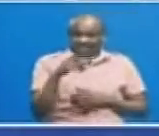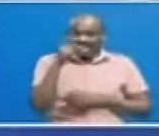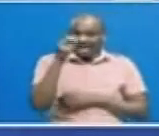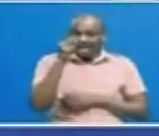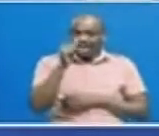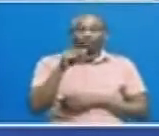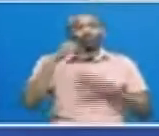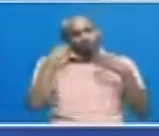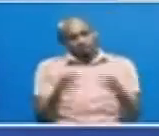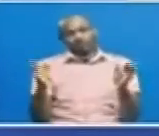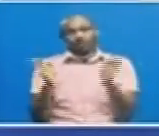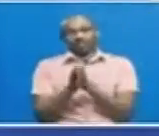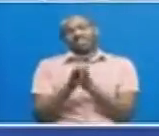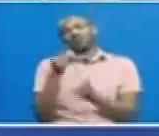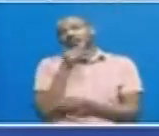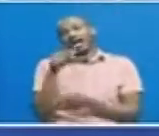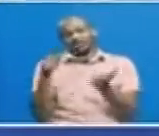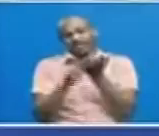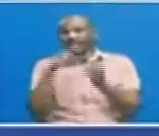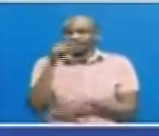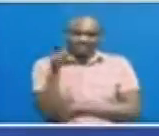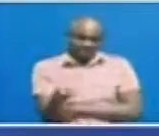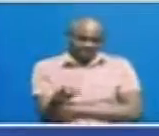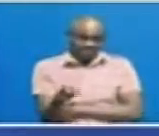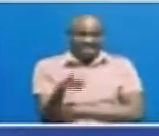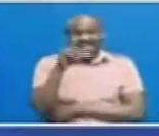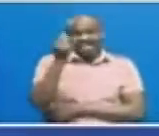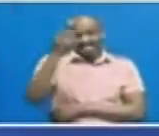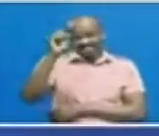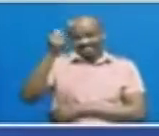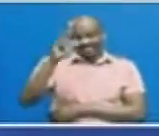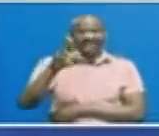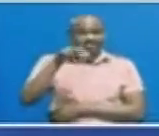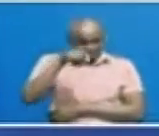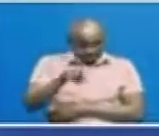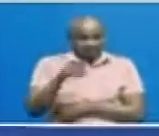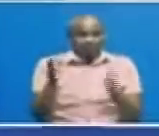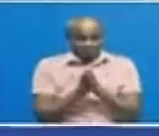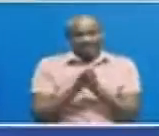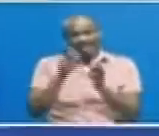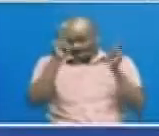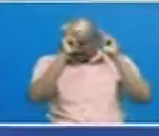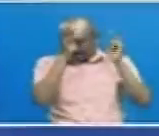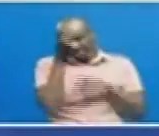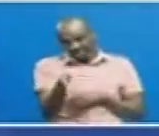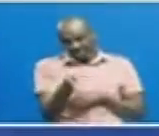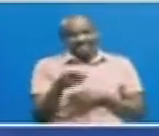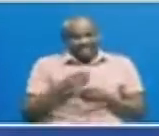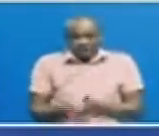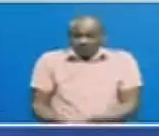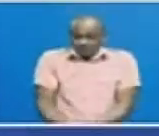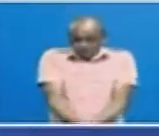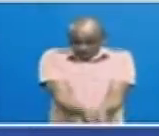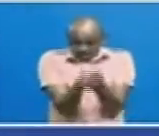kwenye finali dhidi ya Laibu ya Uganda. Lesa Hill nao walipata ushindi wa alama 6 kwa 3 dhidi ya Kakamega. Kwenye mpira wa voliboli, timu